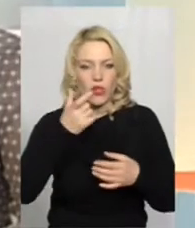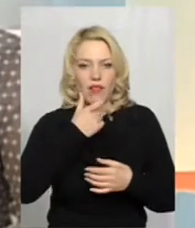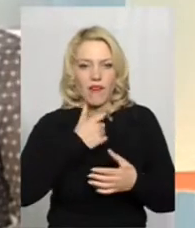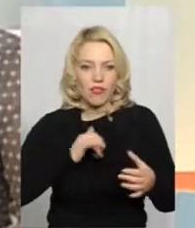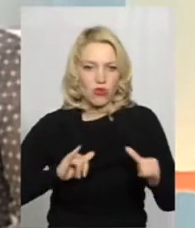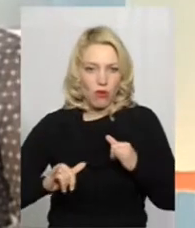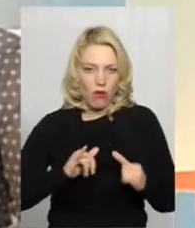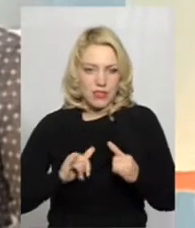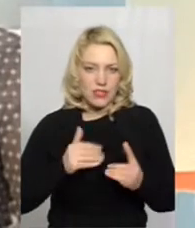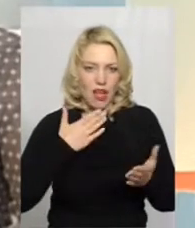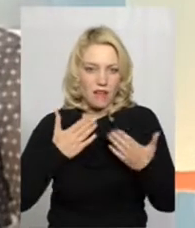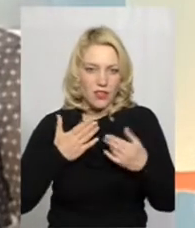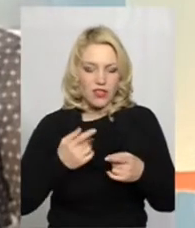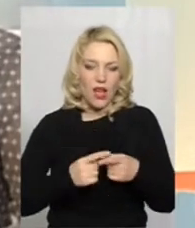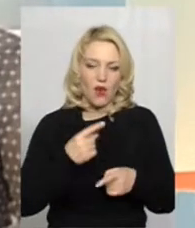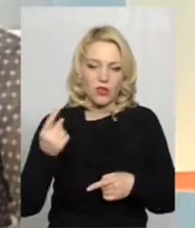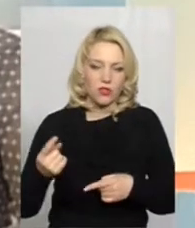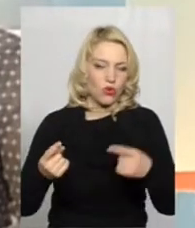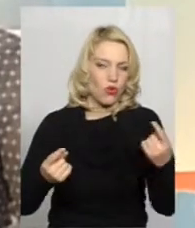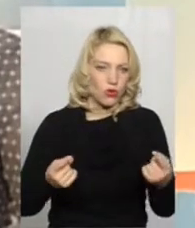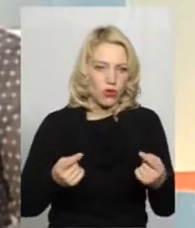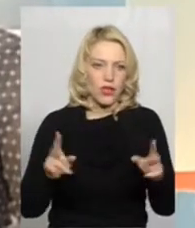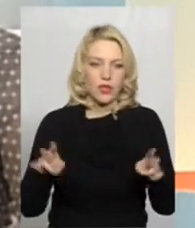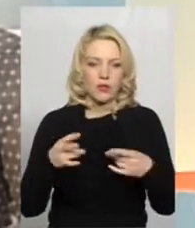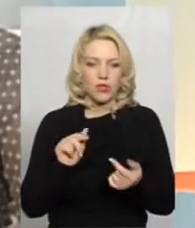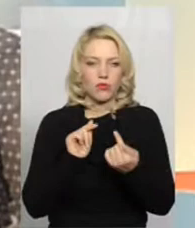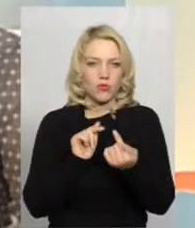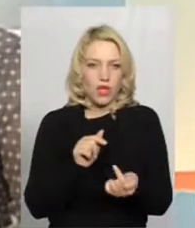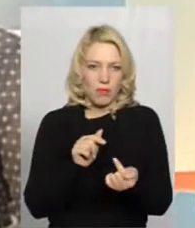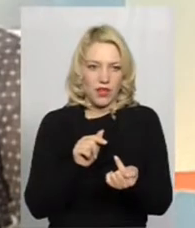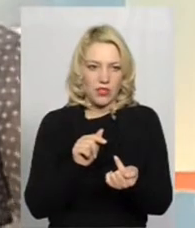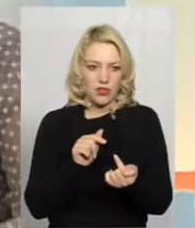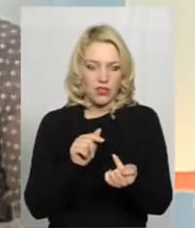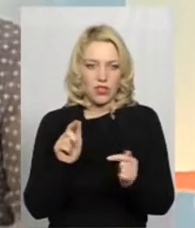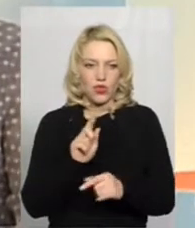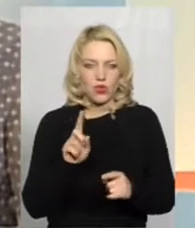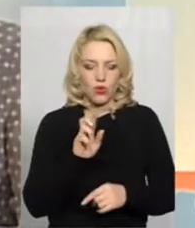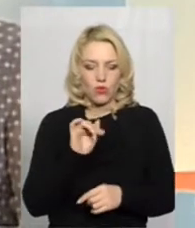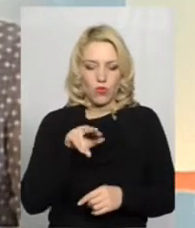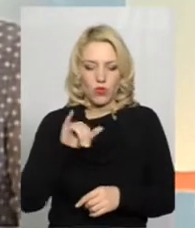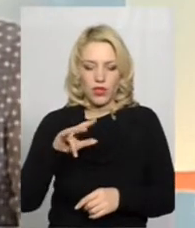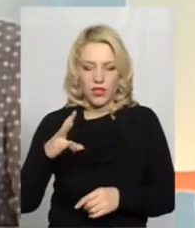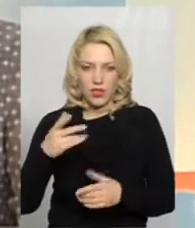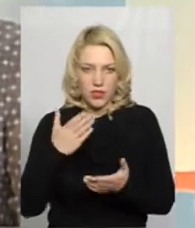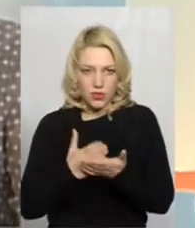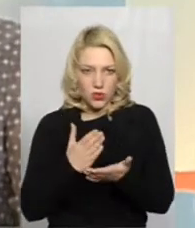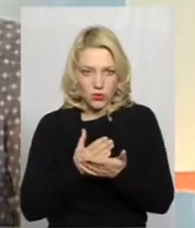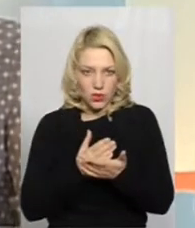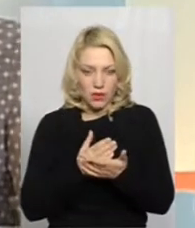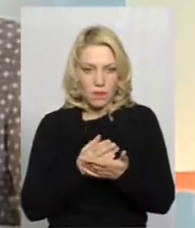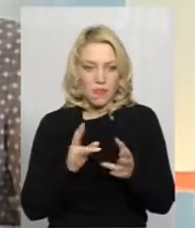ставлення один до одного. Як вже було сказано, не потрібно заперечувати, що булінг існує, не потрібно